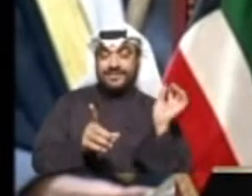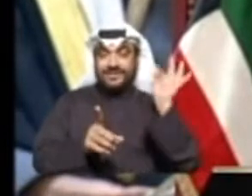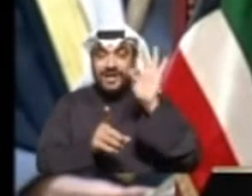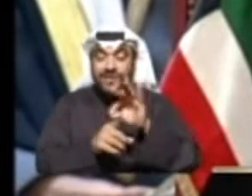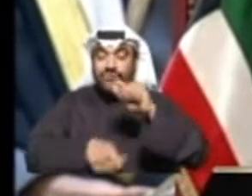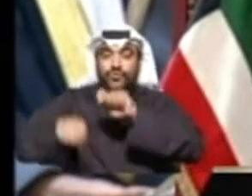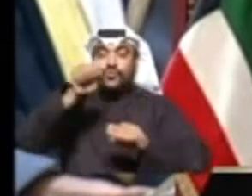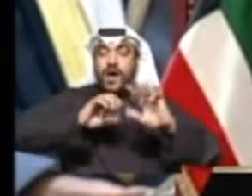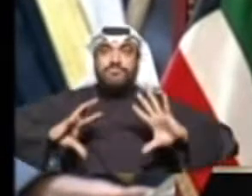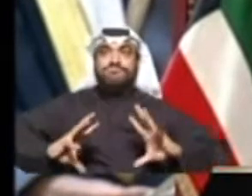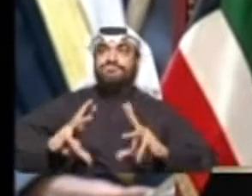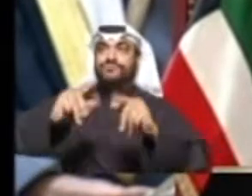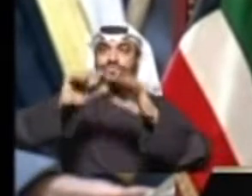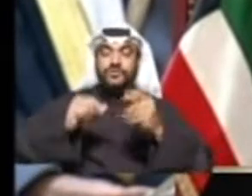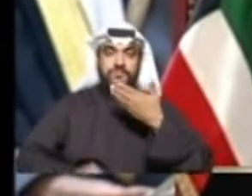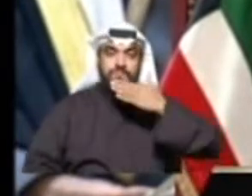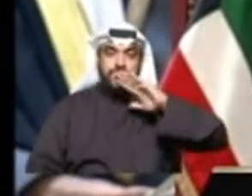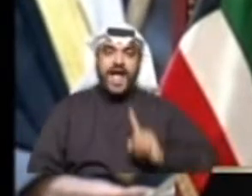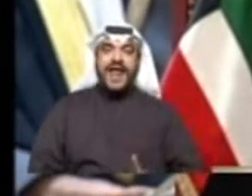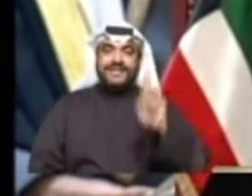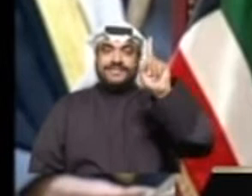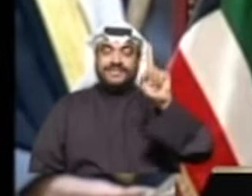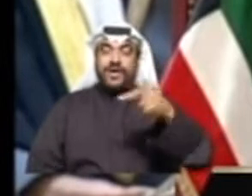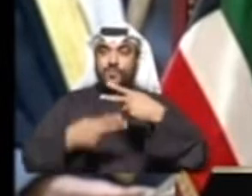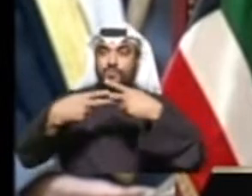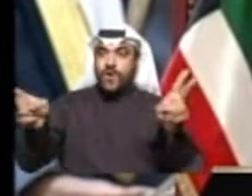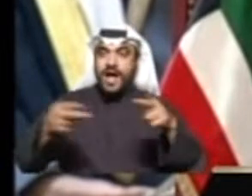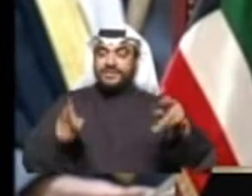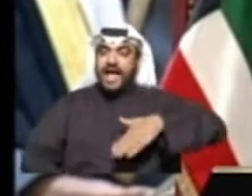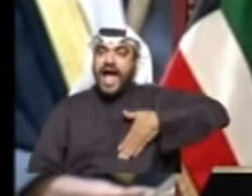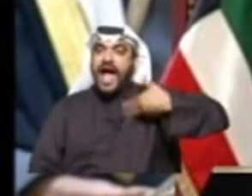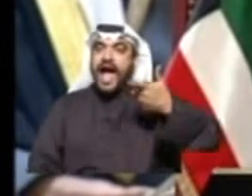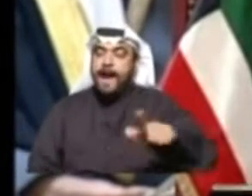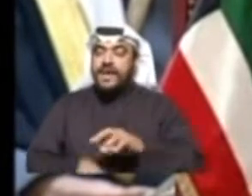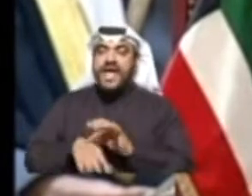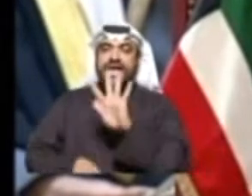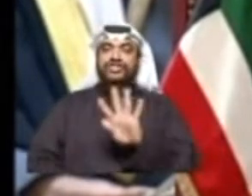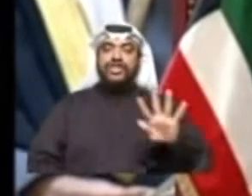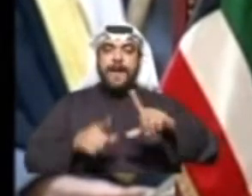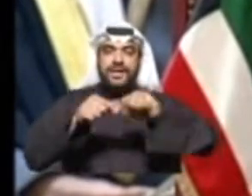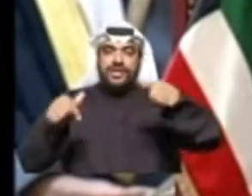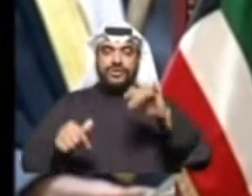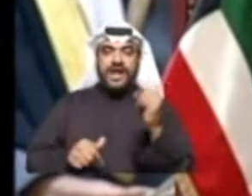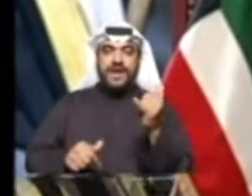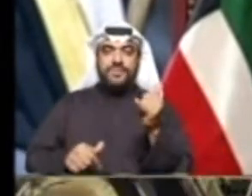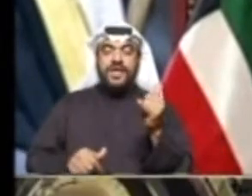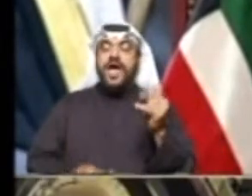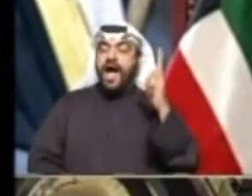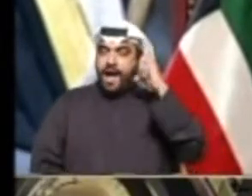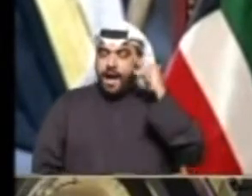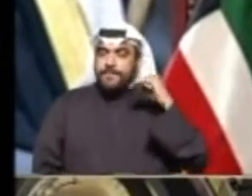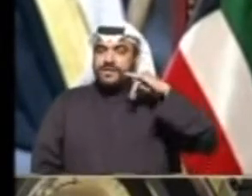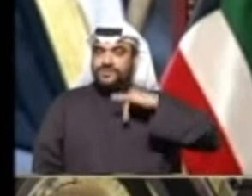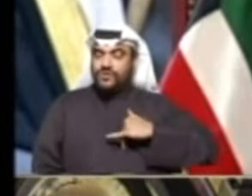من إنجازات استطعنا معها تلبية آمال وتطلعات أبناء دول المجلس